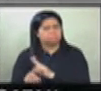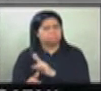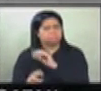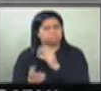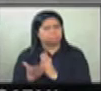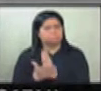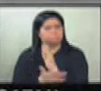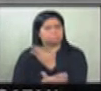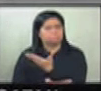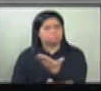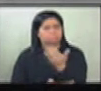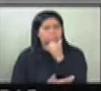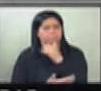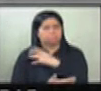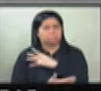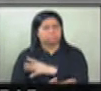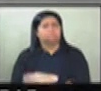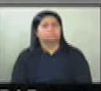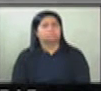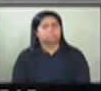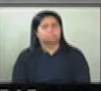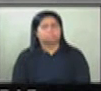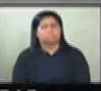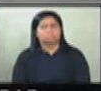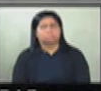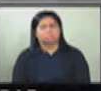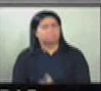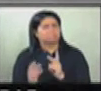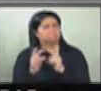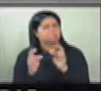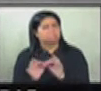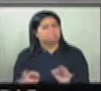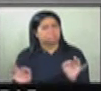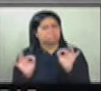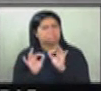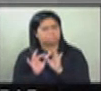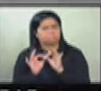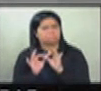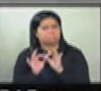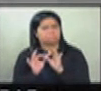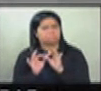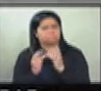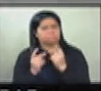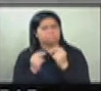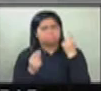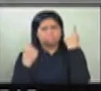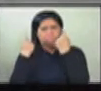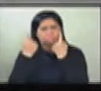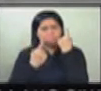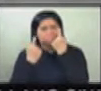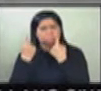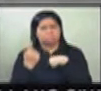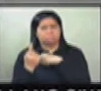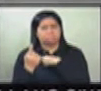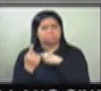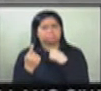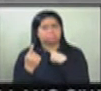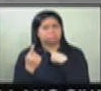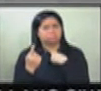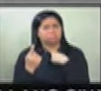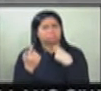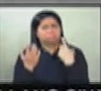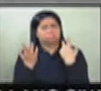karapatan ng ating mga kababaihan. Ang isang napakahalagang usapin din na dapat isaalang-alang natin ay ang usapin